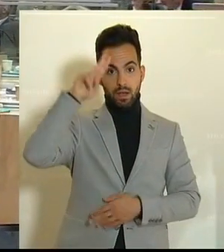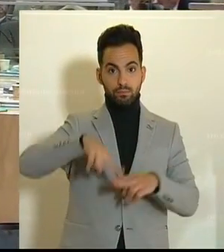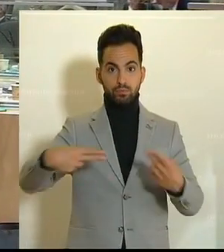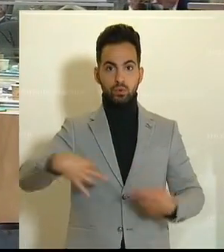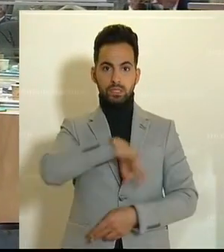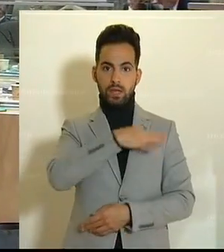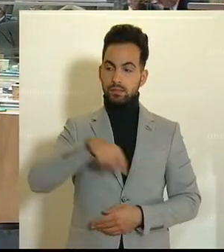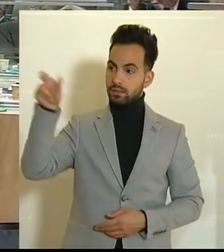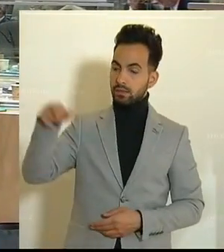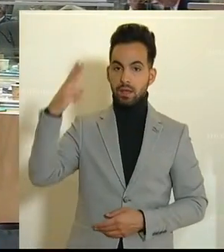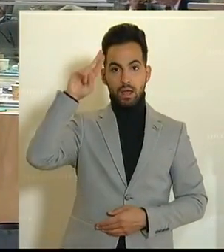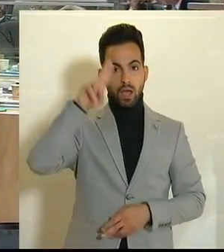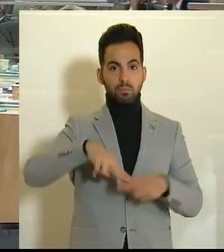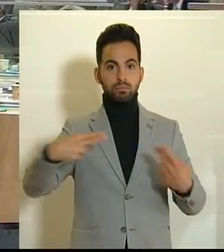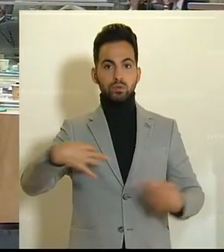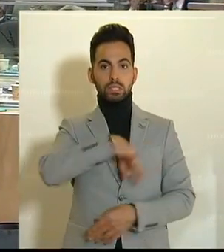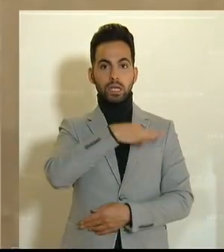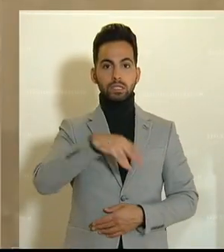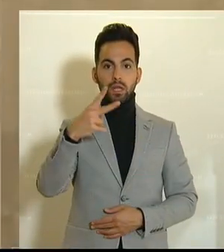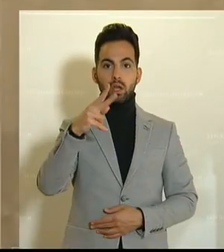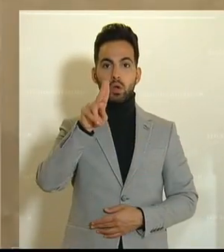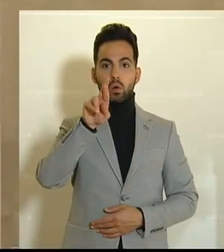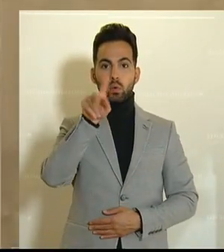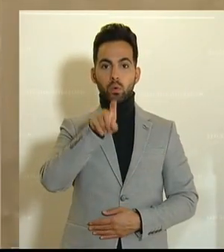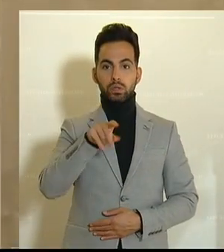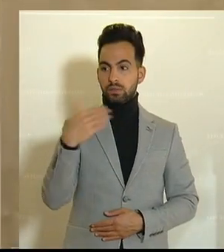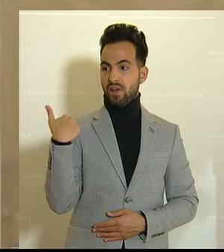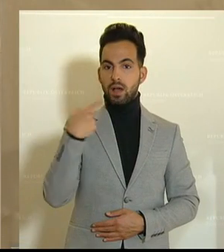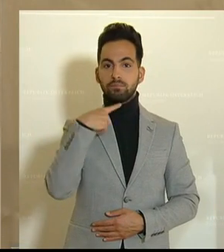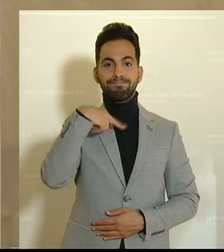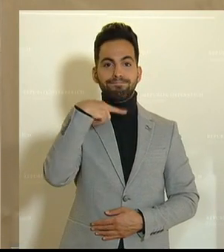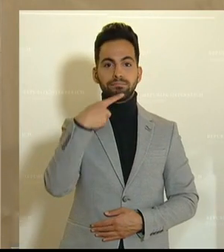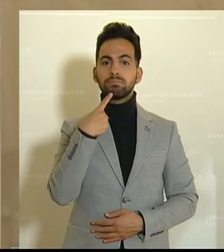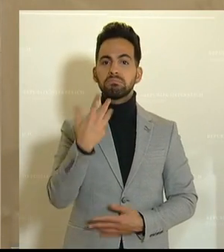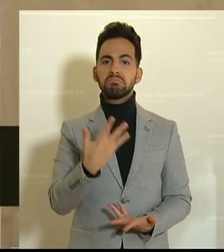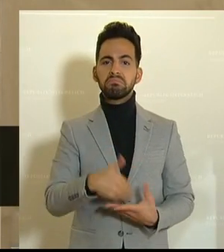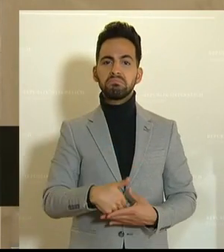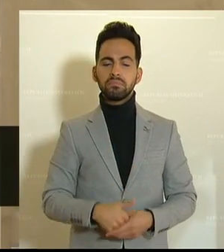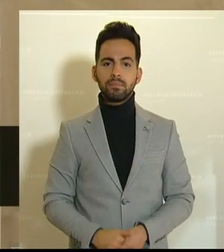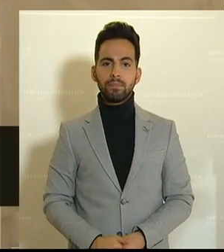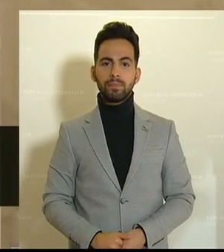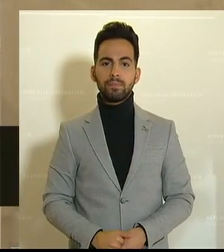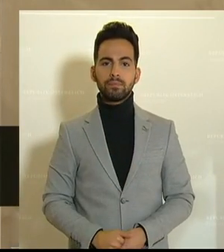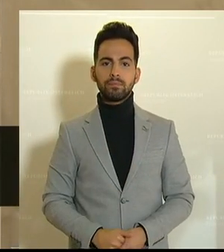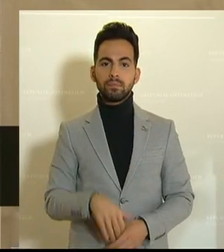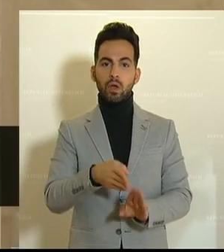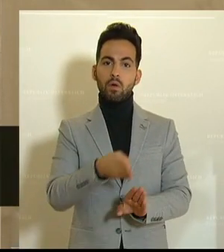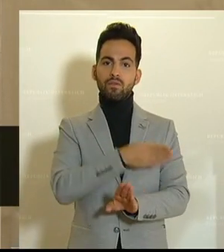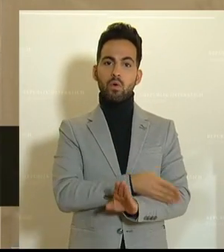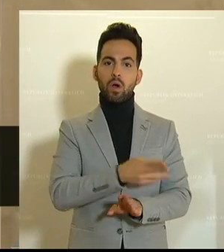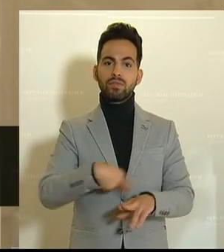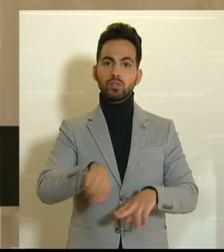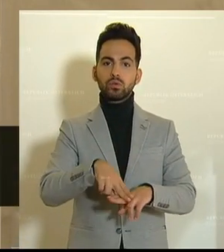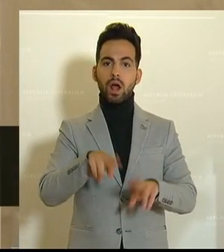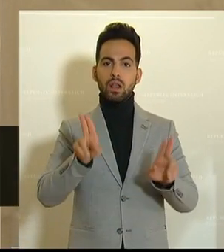ÖVP-Abgeordneten beschlossen. Der Herr Bundeskanzler Kurz hat in seinem Statement ausgeführt, dass es vor der letzten Nationalratswahl